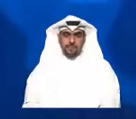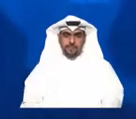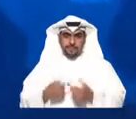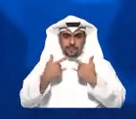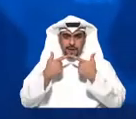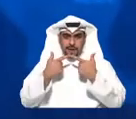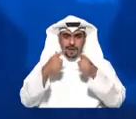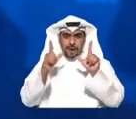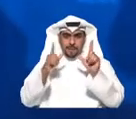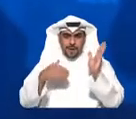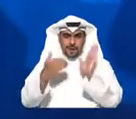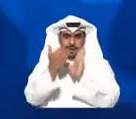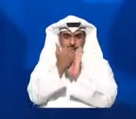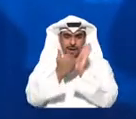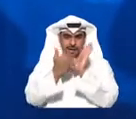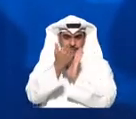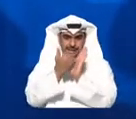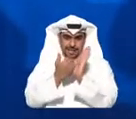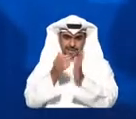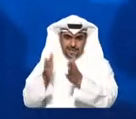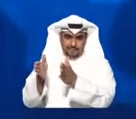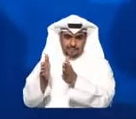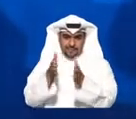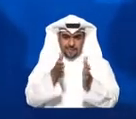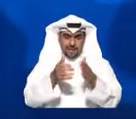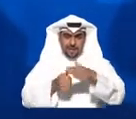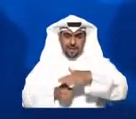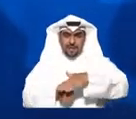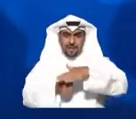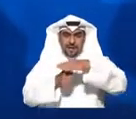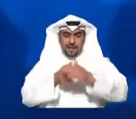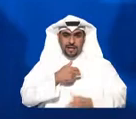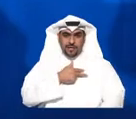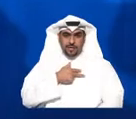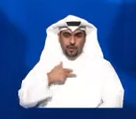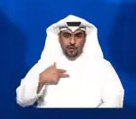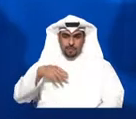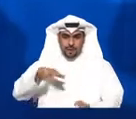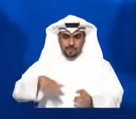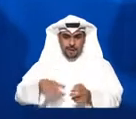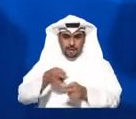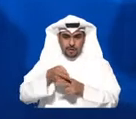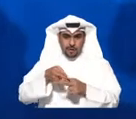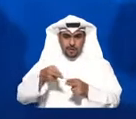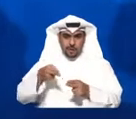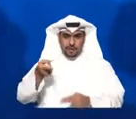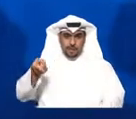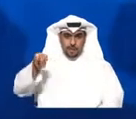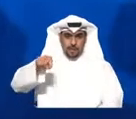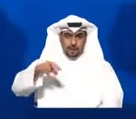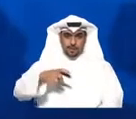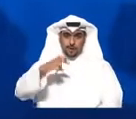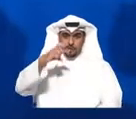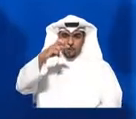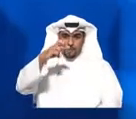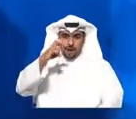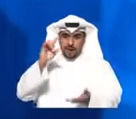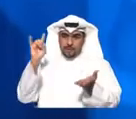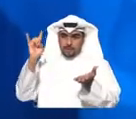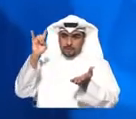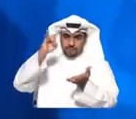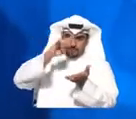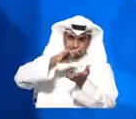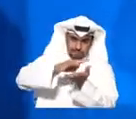يبدأ سمو الشيخ جابر المبارك الحمد الصباح رئيس مجلس الوزراء يوم غد الأحد زيارة رسمية إلى جمهورية مصر